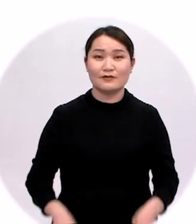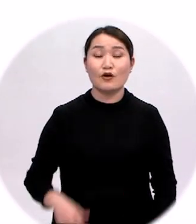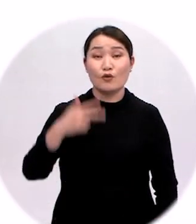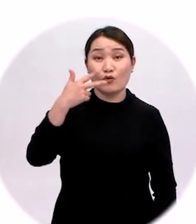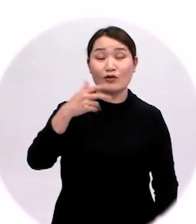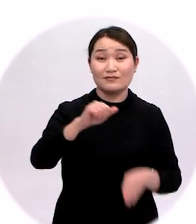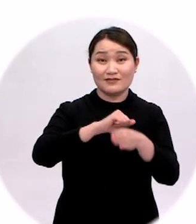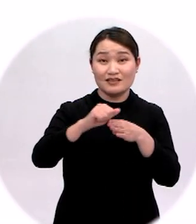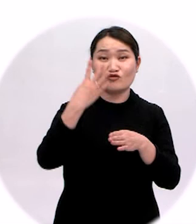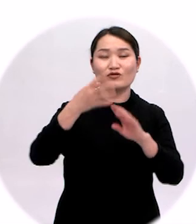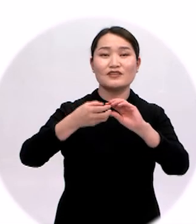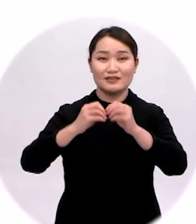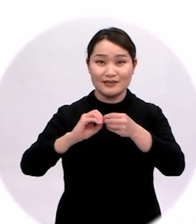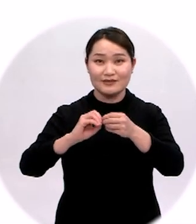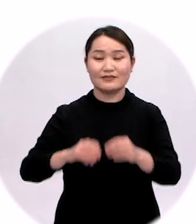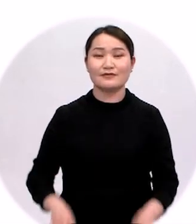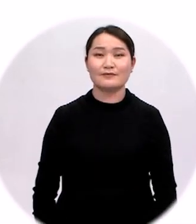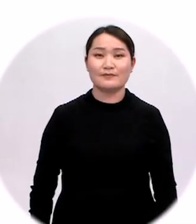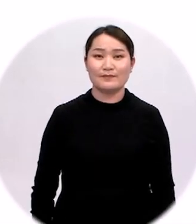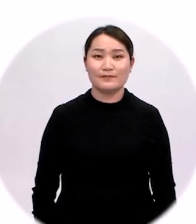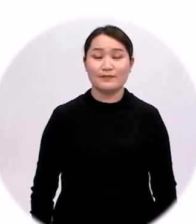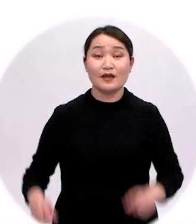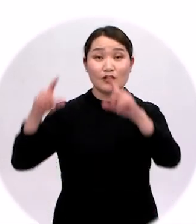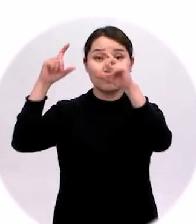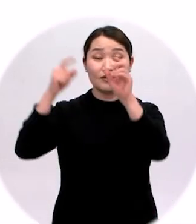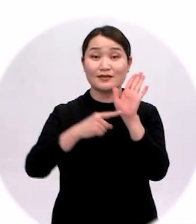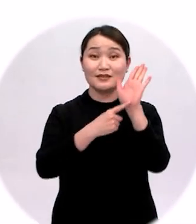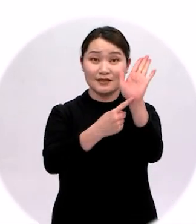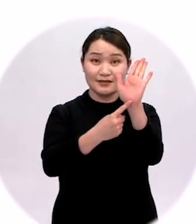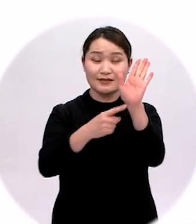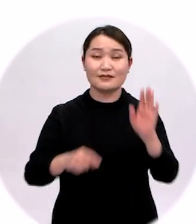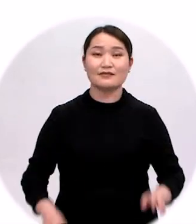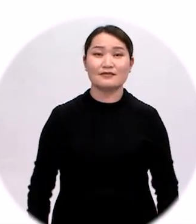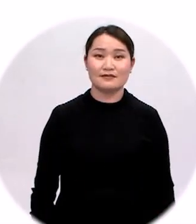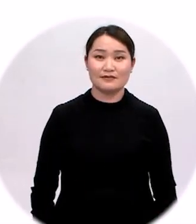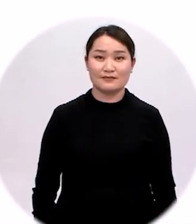дасгал 4. Дасгалуудын зургийг дэлгэцэнд харуулсан байна.